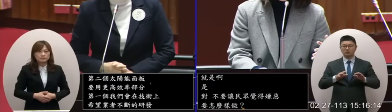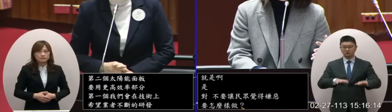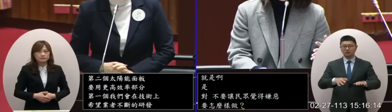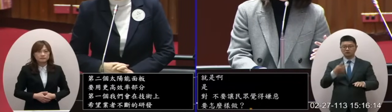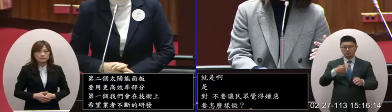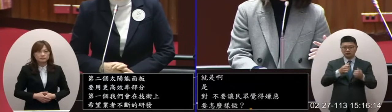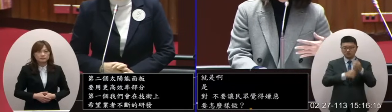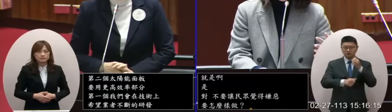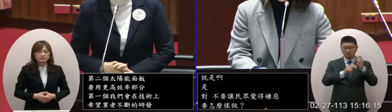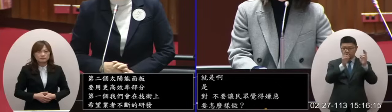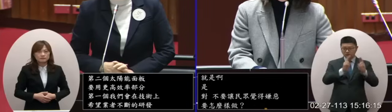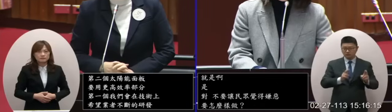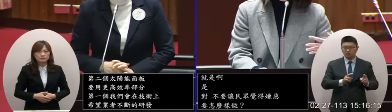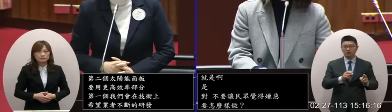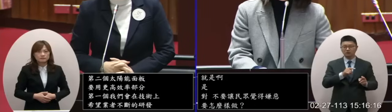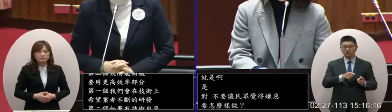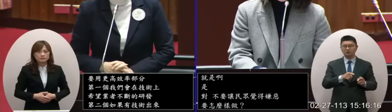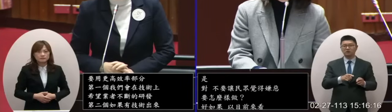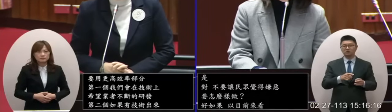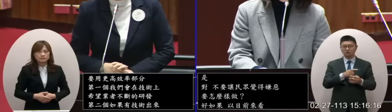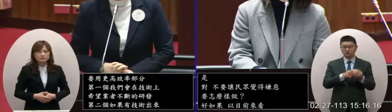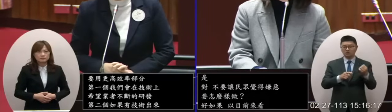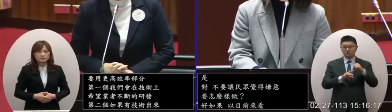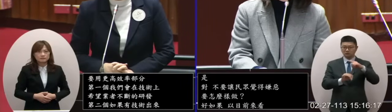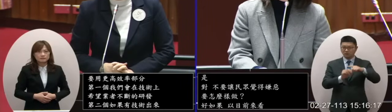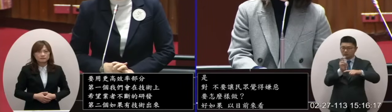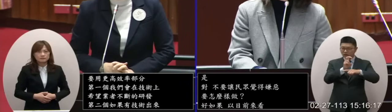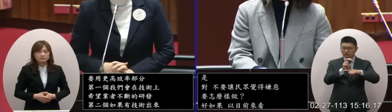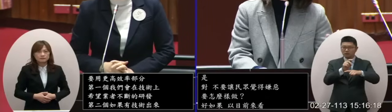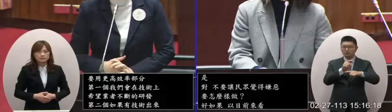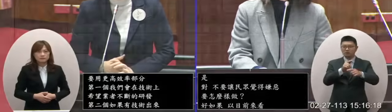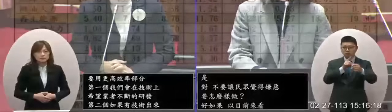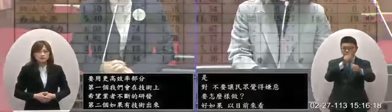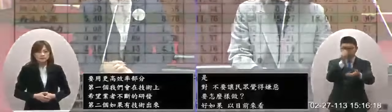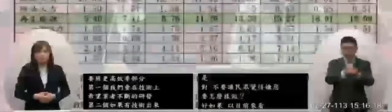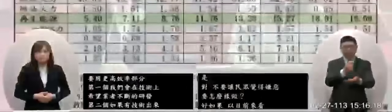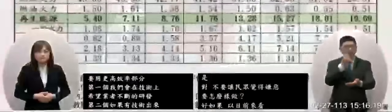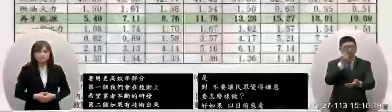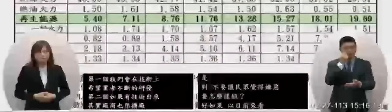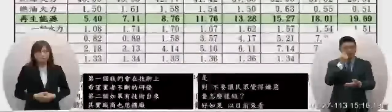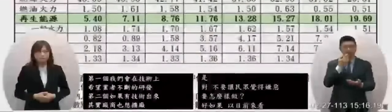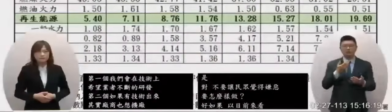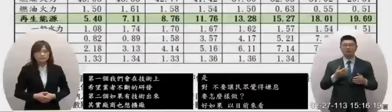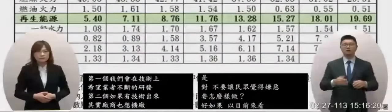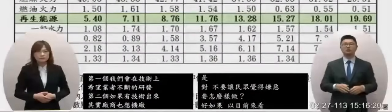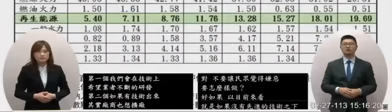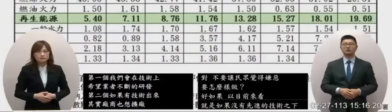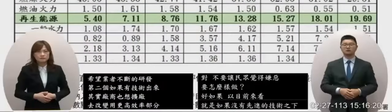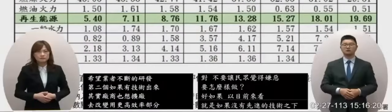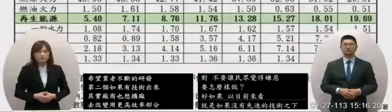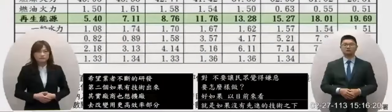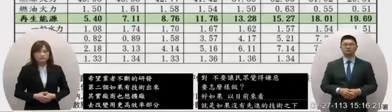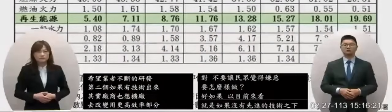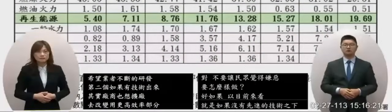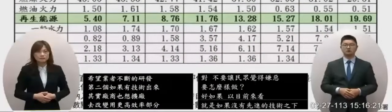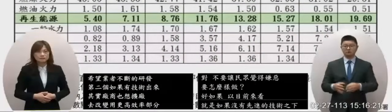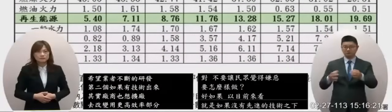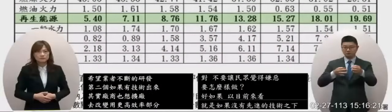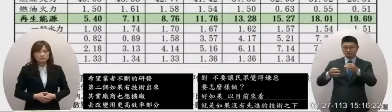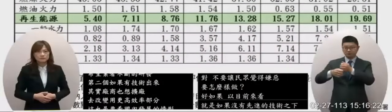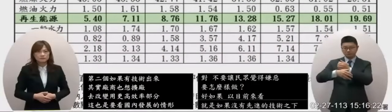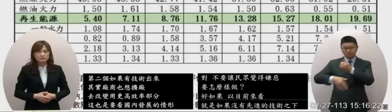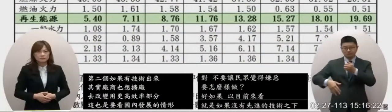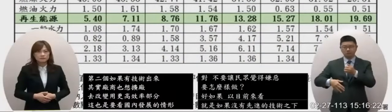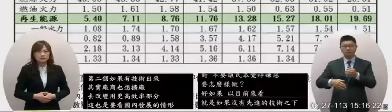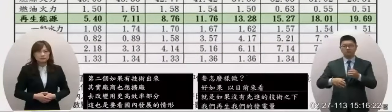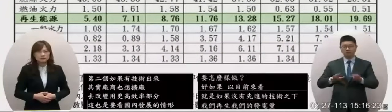生能源的就是发电量不可能达到20%。那如果今年的产 就是产业的景气，就你们预